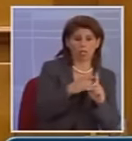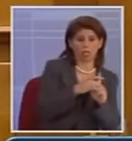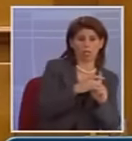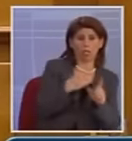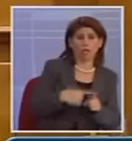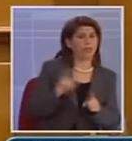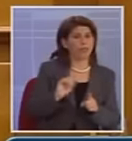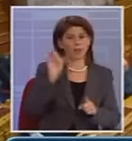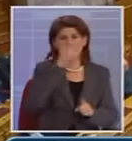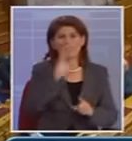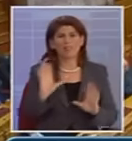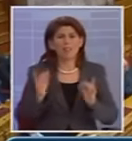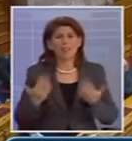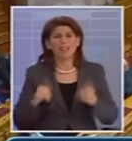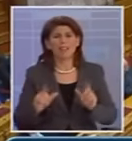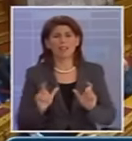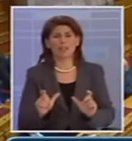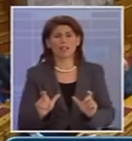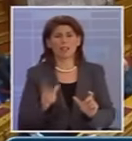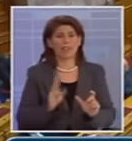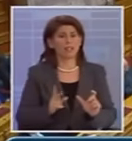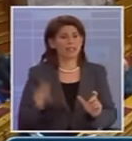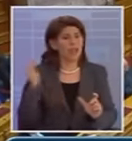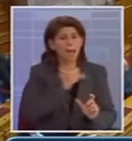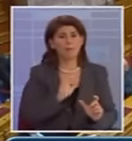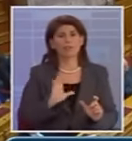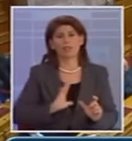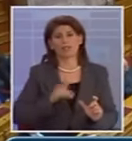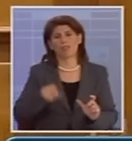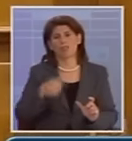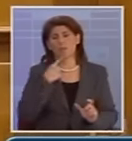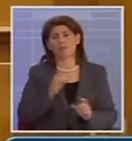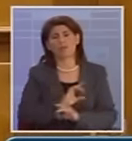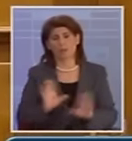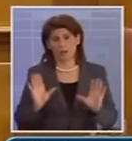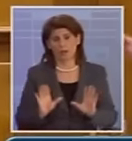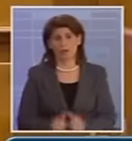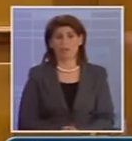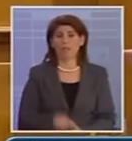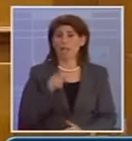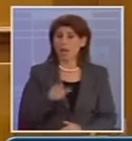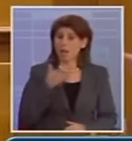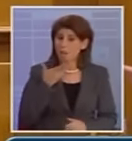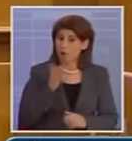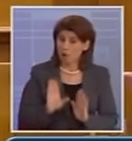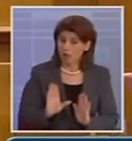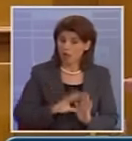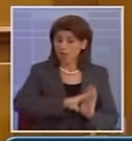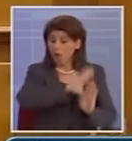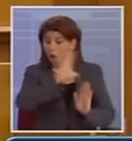είναι υπερήφανη, δεν είναι καν ασφαλής. Κινδυνεύει άμεσα και δεν θέλω να πω σε αυτό τίποτα άλλο. Αλλά είστε υπόλογοι από εδώ και πέρα για ό,τι